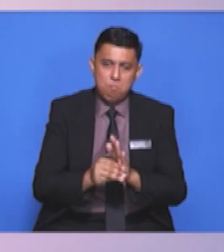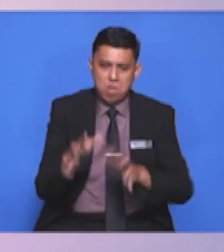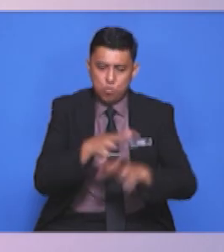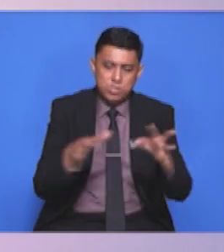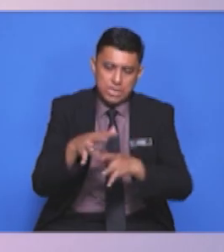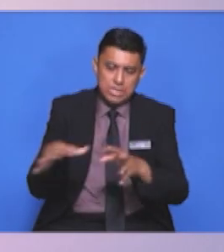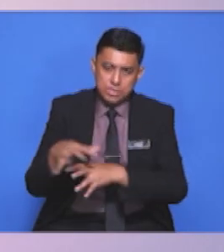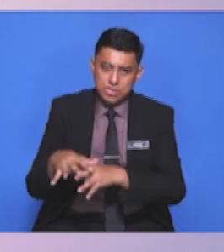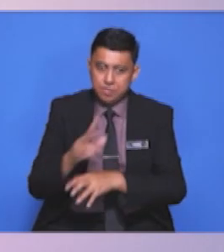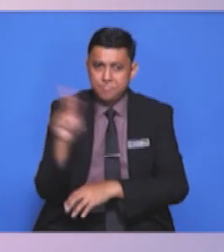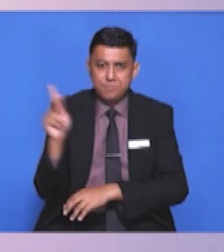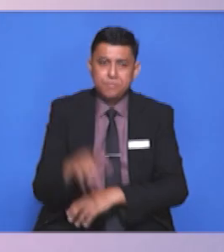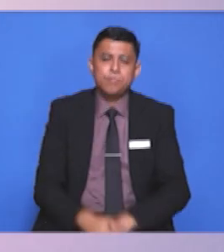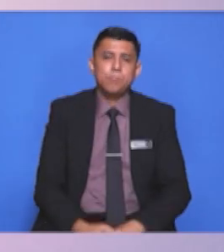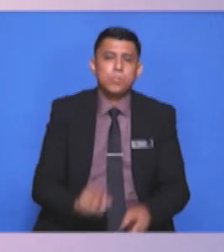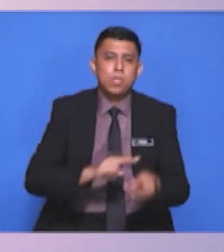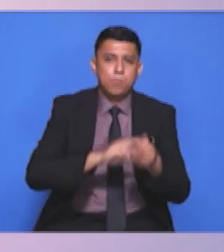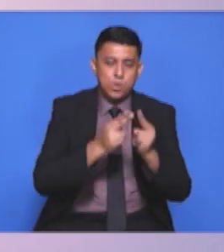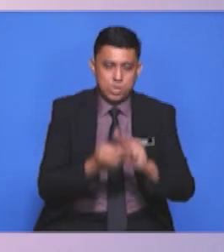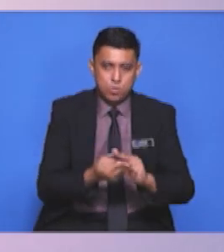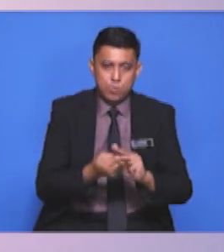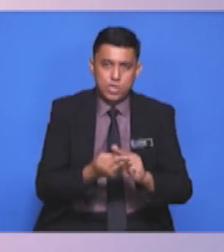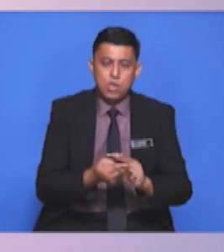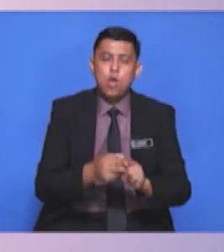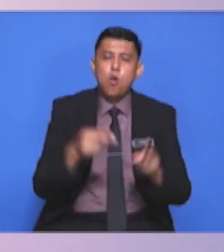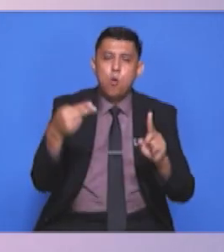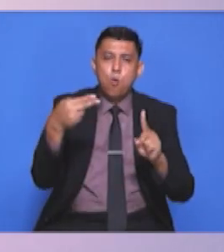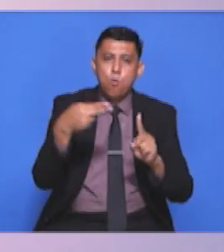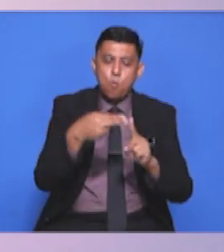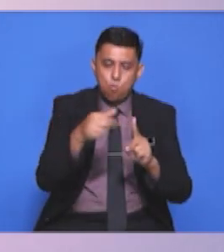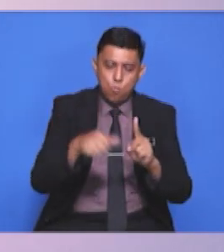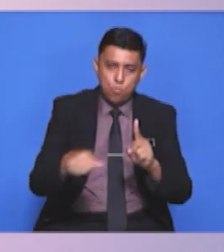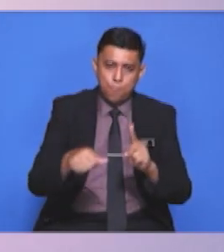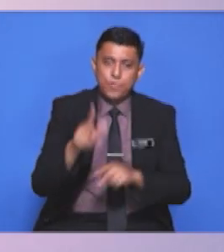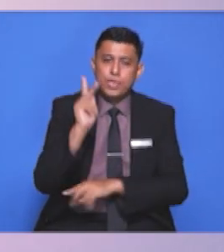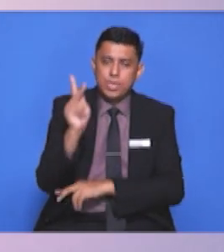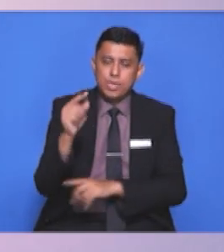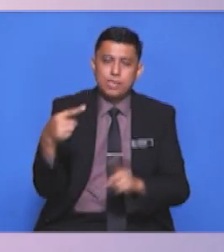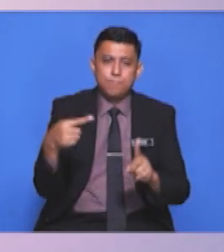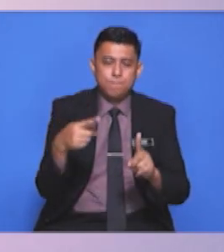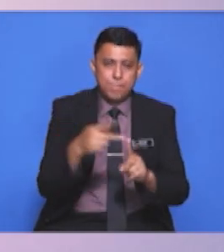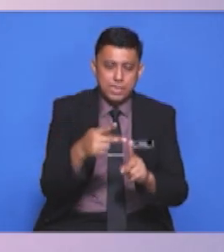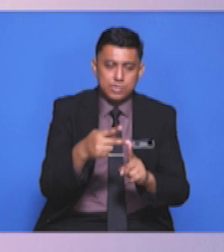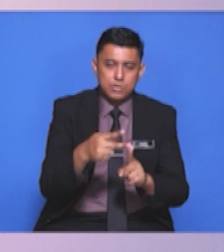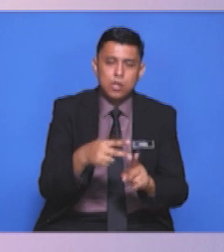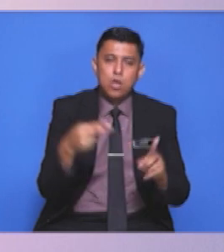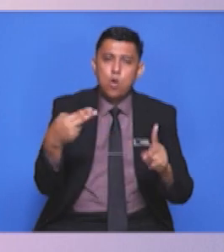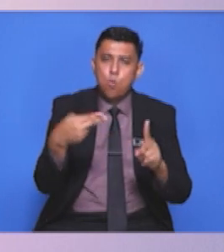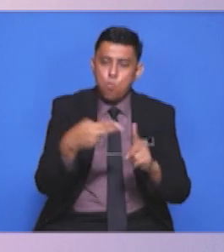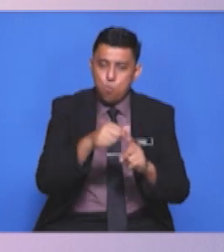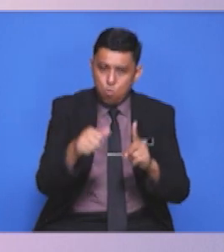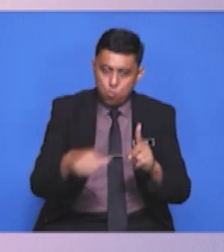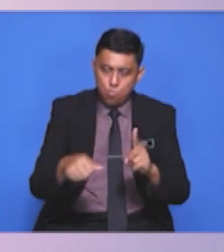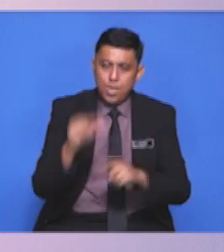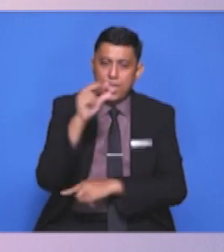cirkan perubahan huruf g kepada huruf ng bagi Ketegan the berentak